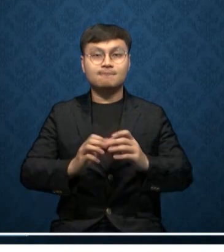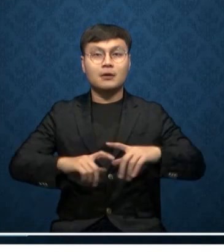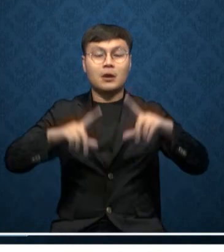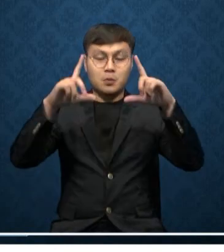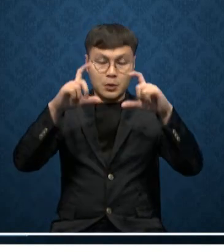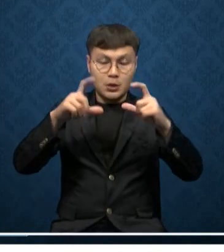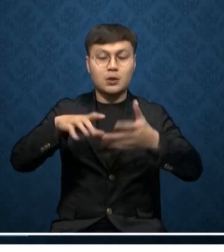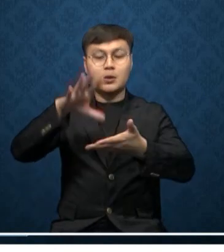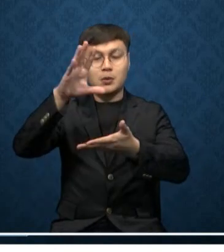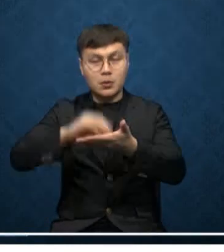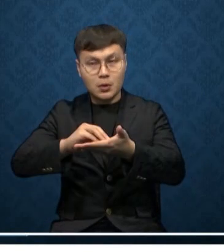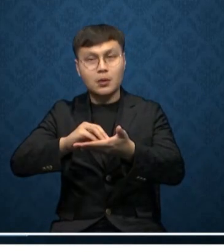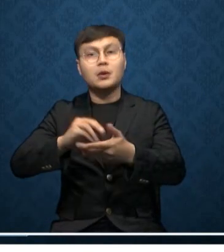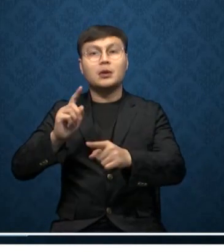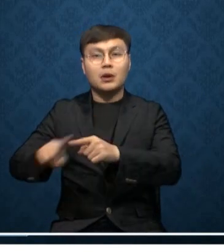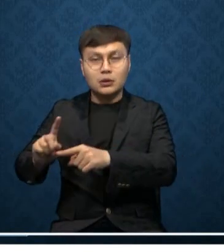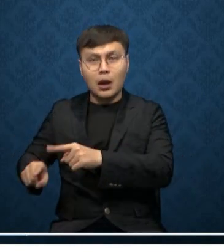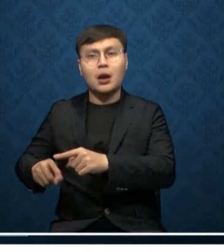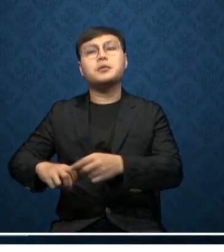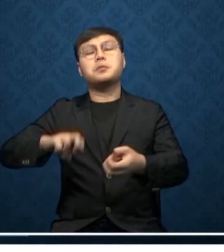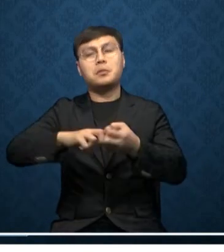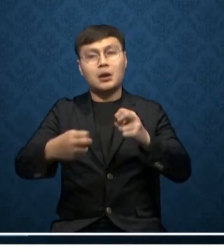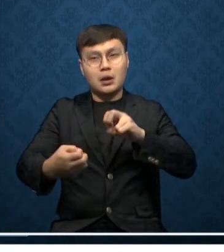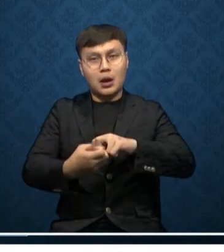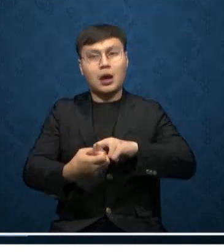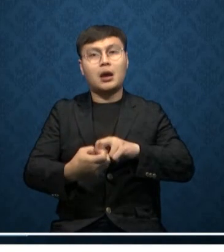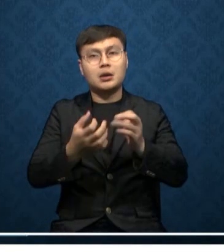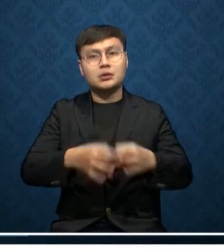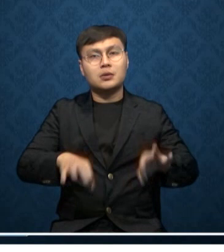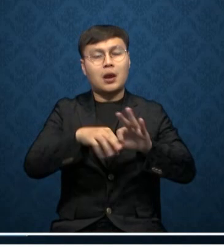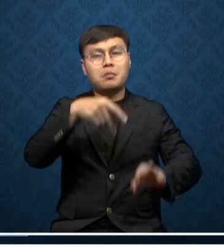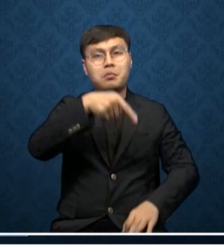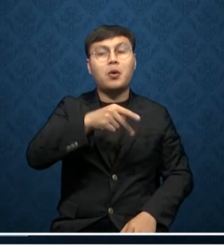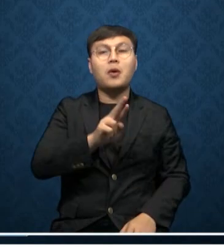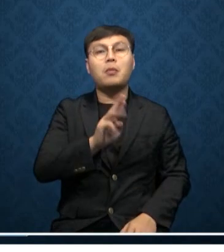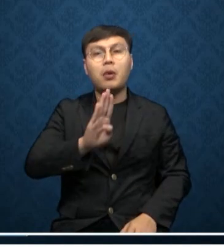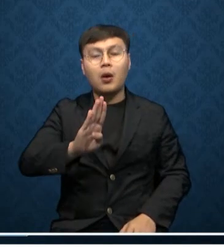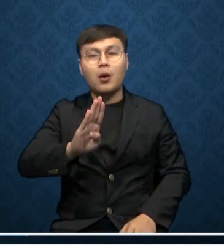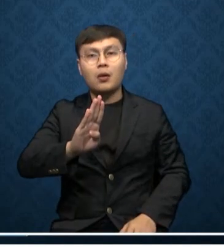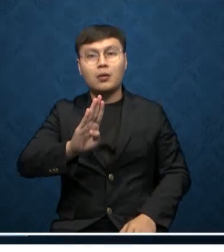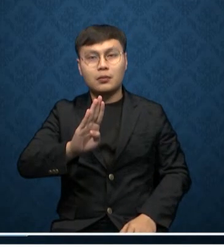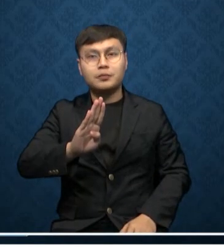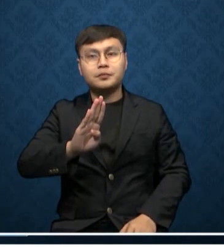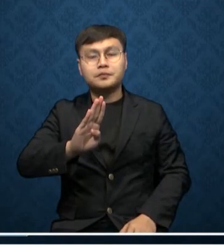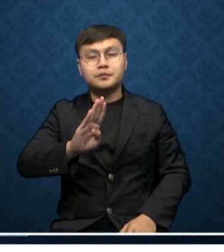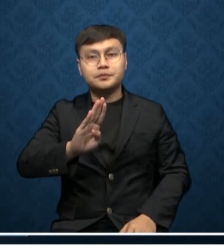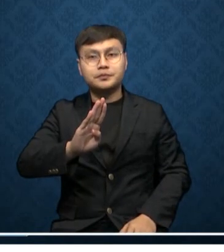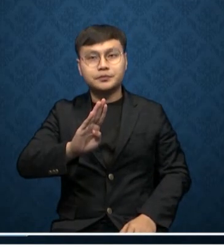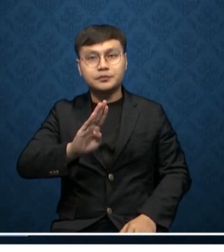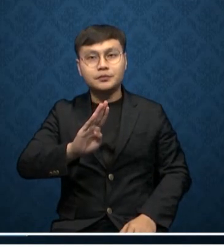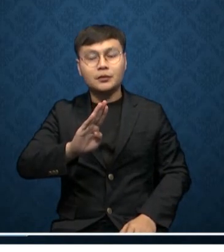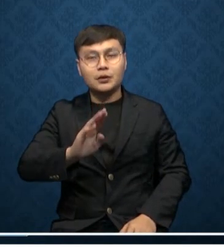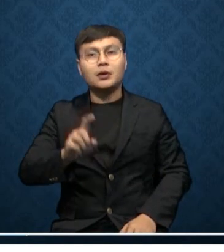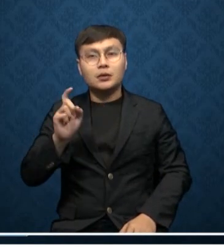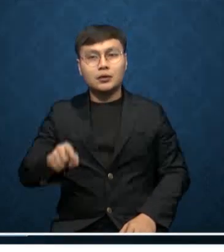กุมอันนี้มีปัญหามากมีปัญหาทำให้เ่อพรบอุ้มหาอย่างที่เราเรียกสั้นๆเนี่ยนะก็ต้องต้องมีพระราชกำหนด